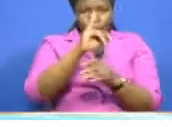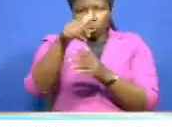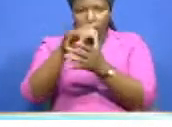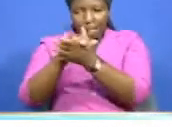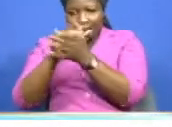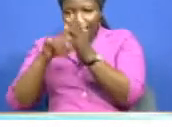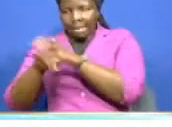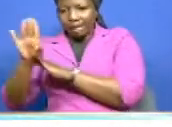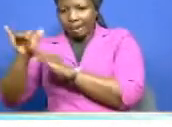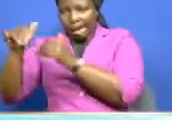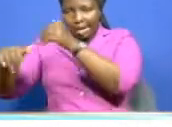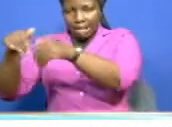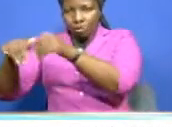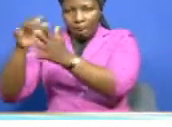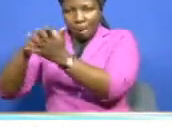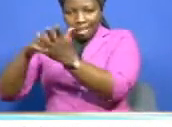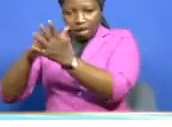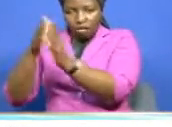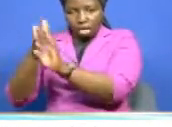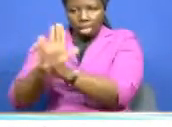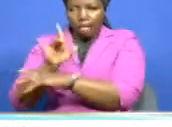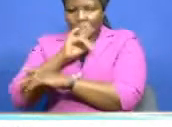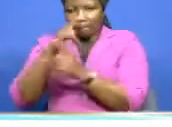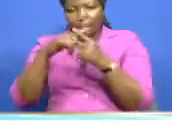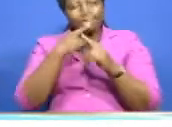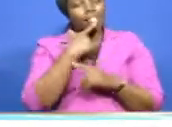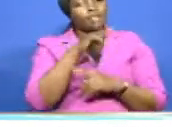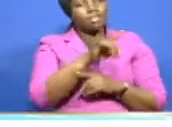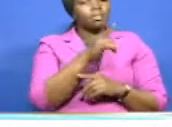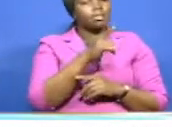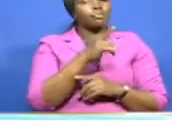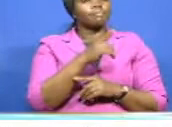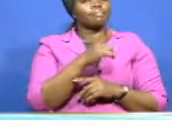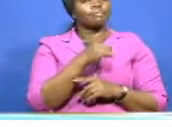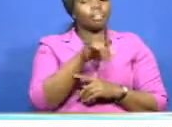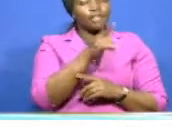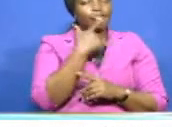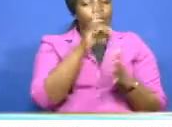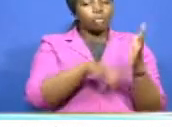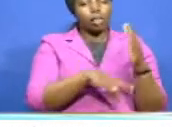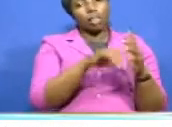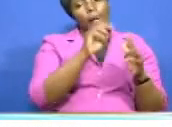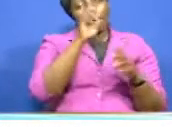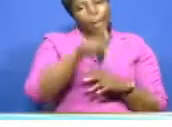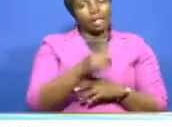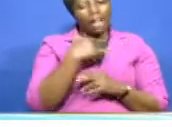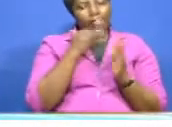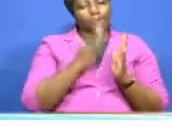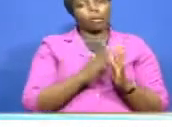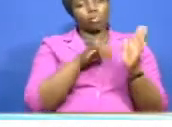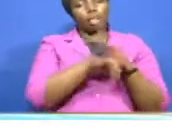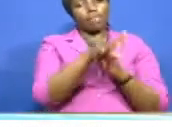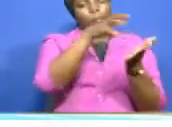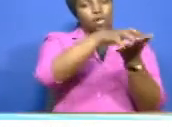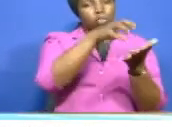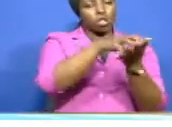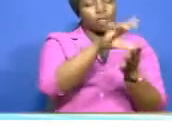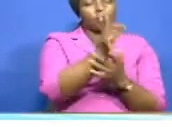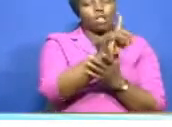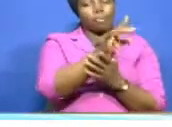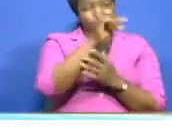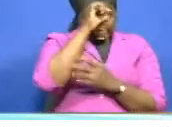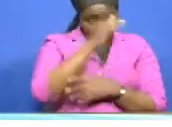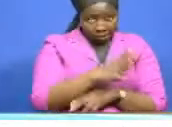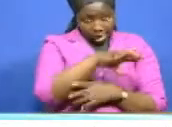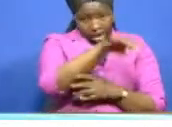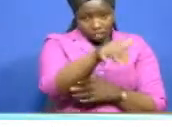ikasema ya kwamba itapigania kiti katika ugavana wa Nairobi. Je, unapoangalia hali ilivyokuwa kule Msambweni na